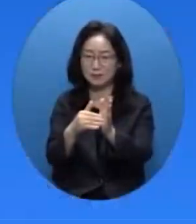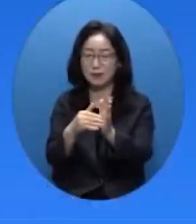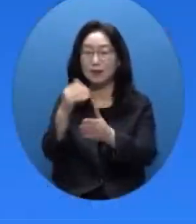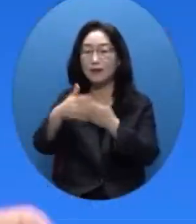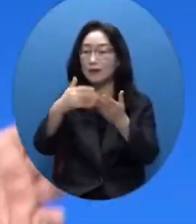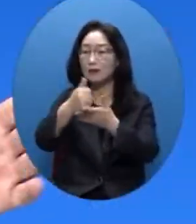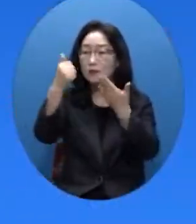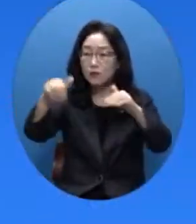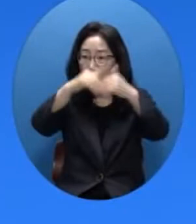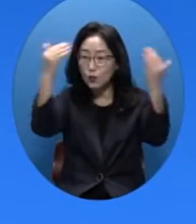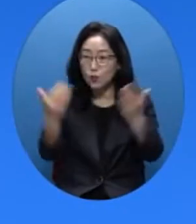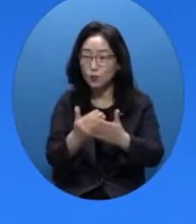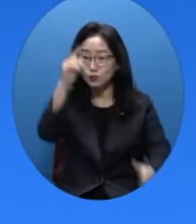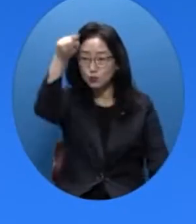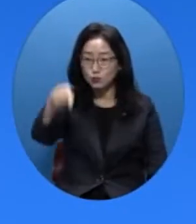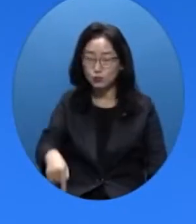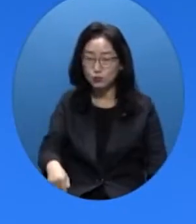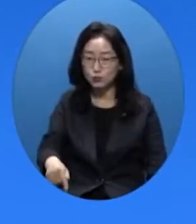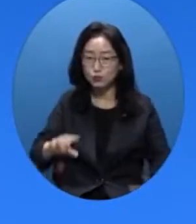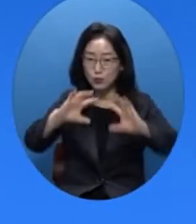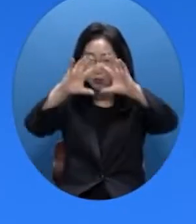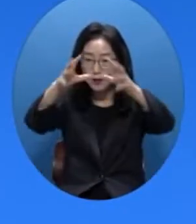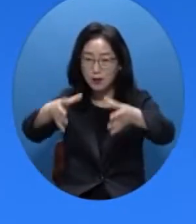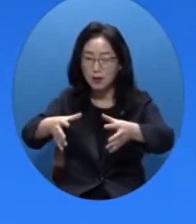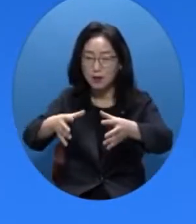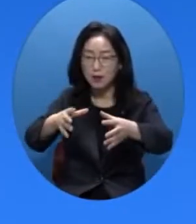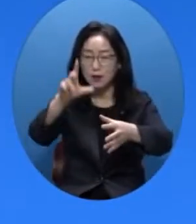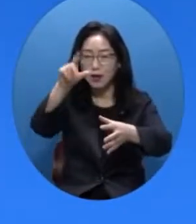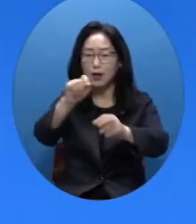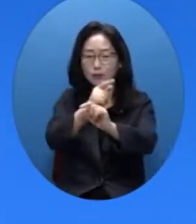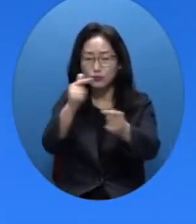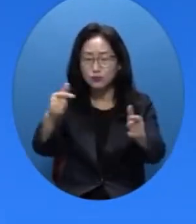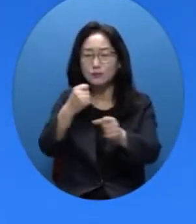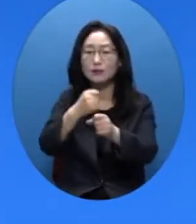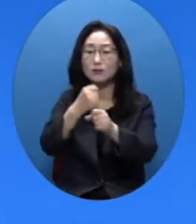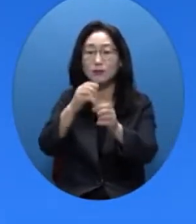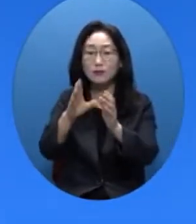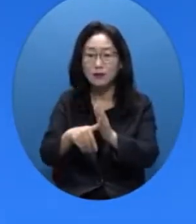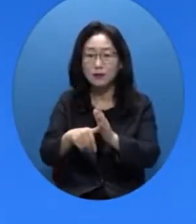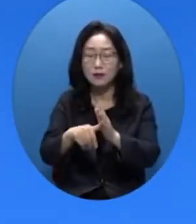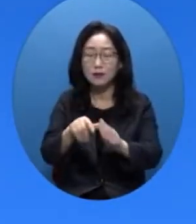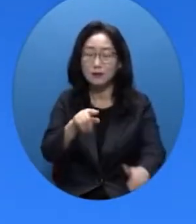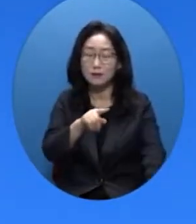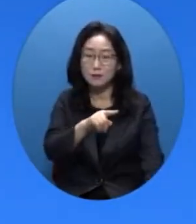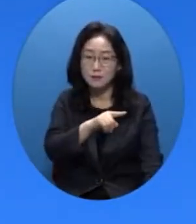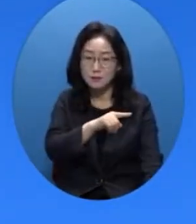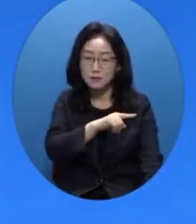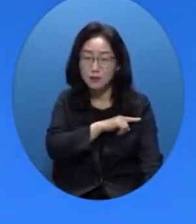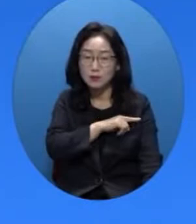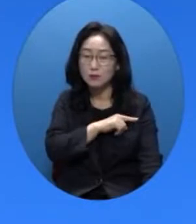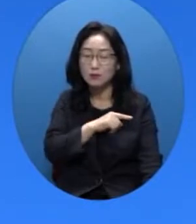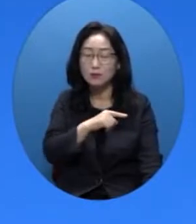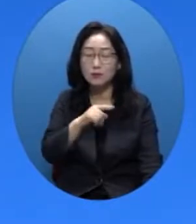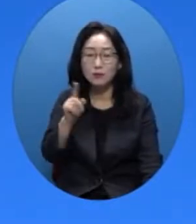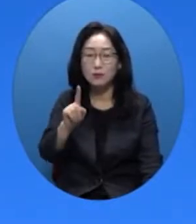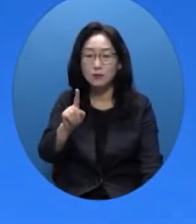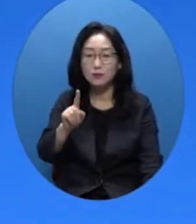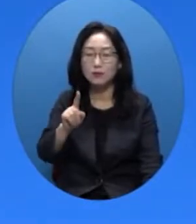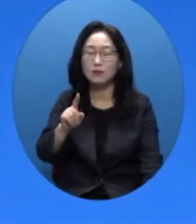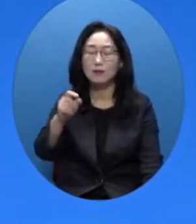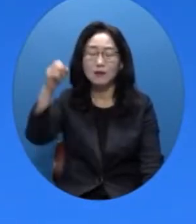하는 것으로 은 우주 만물을 창조하실 때 제일 먼저 빛을